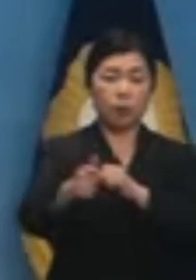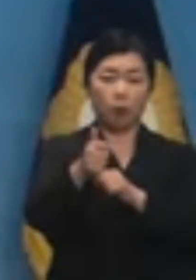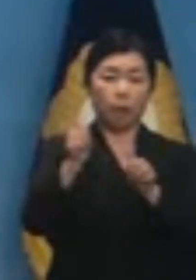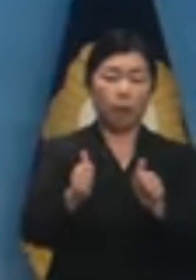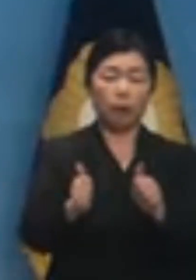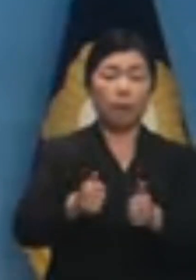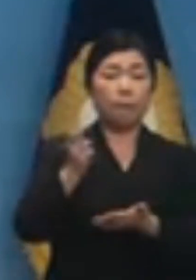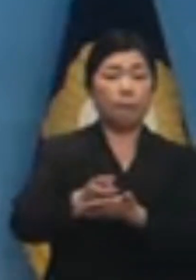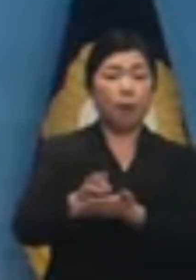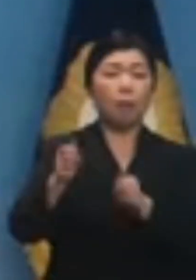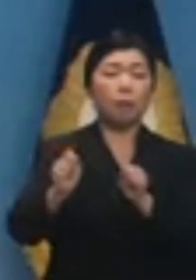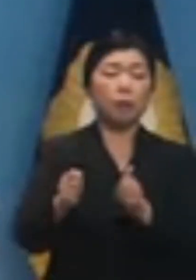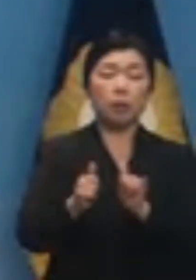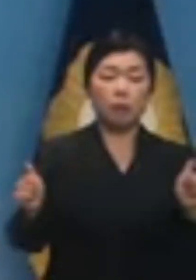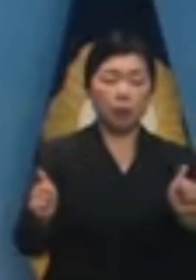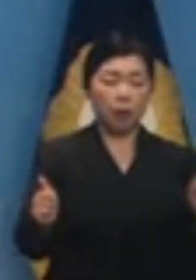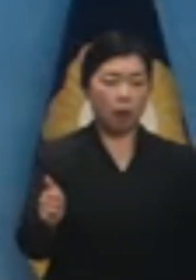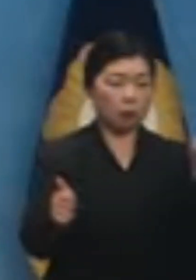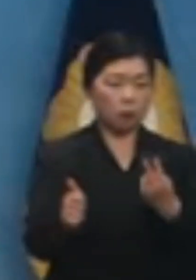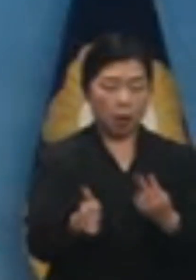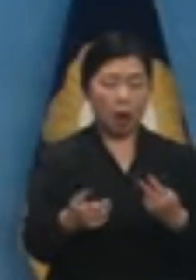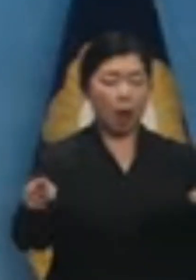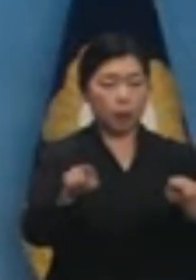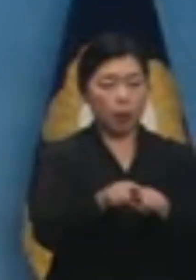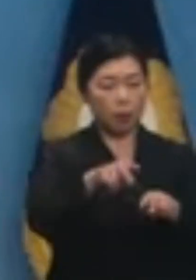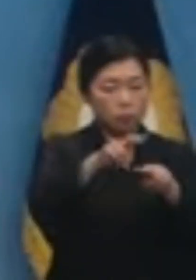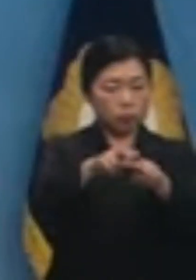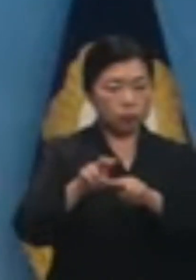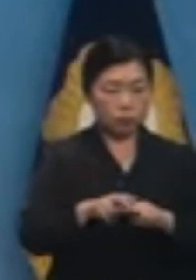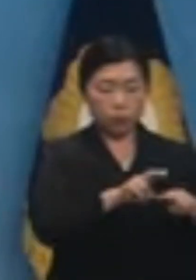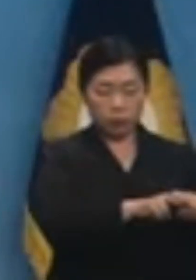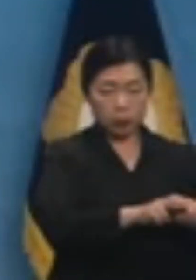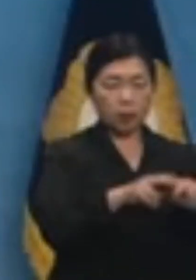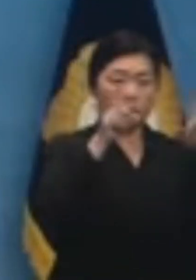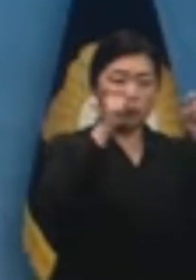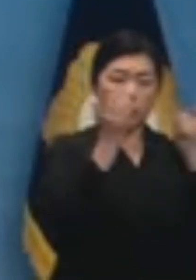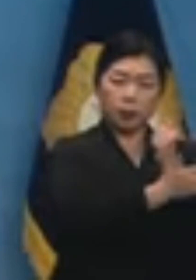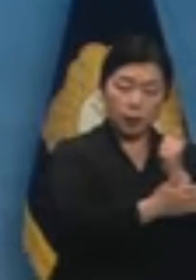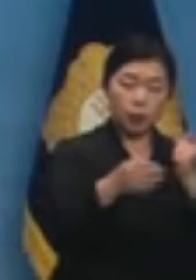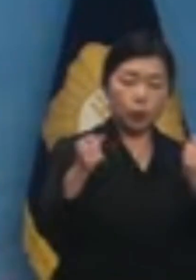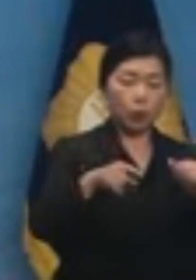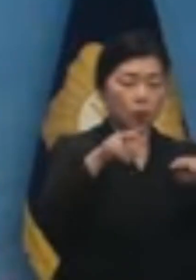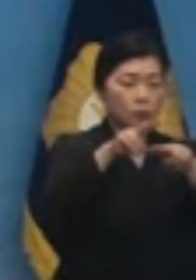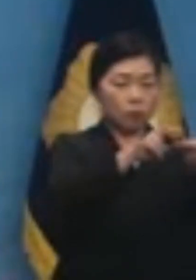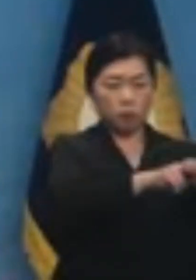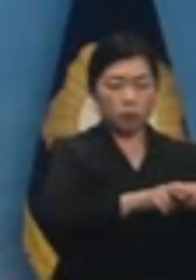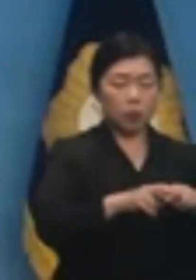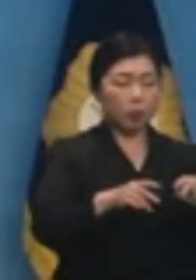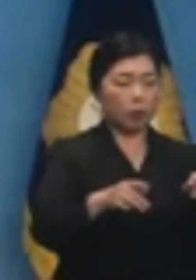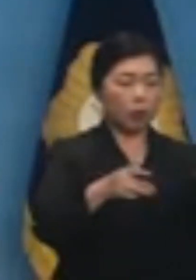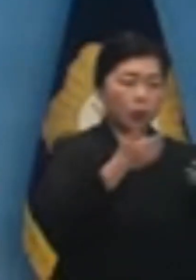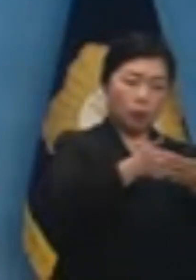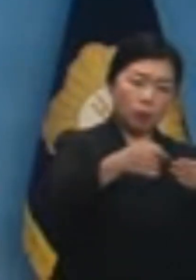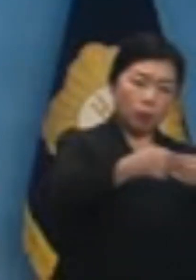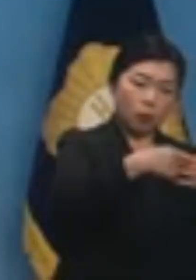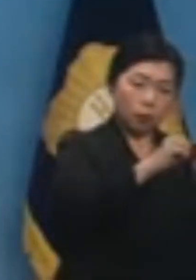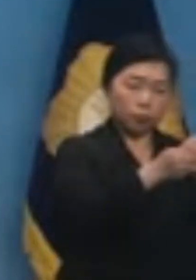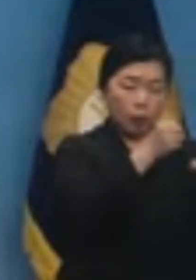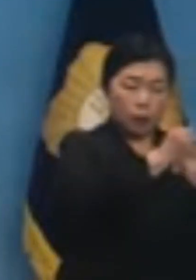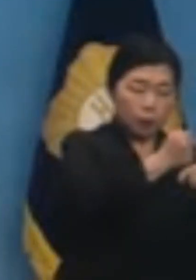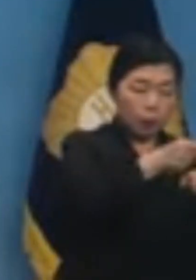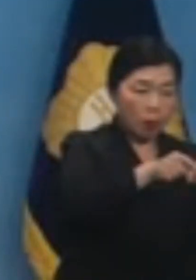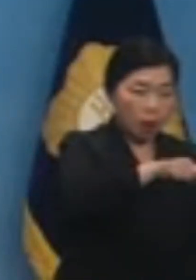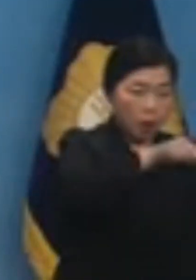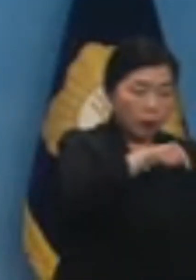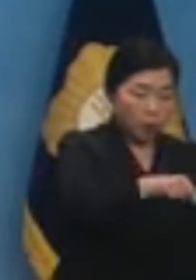서울중앙지방법원 판사가 동석자 2명과 함께 앉아있는 사진과 해당 사진의 인테리어가 동일한 유흥업소